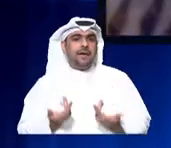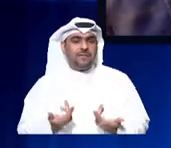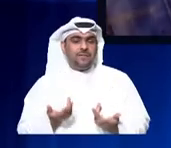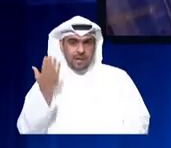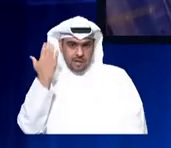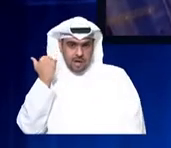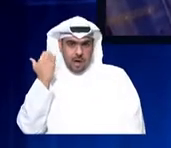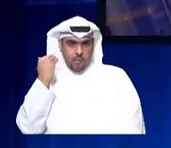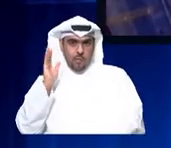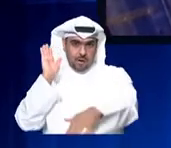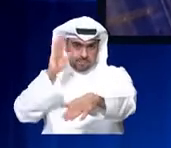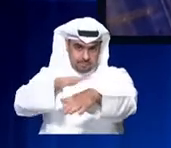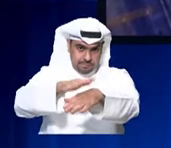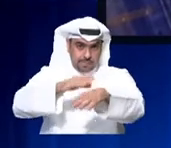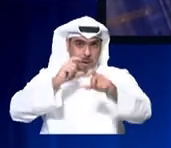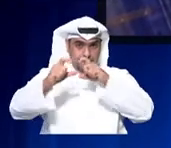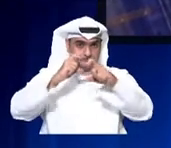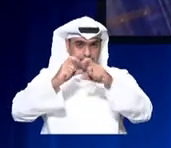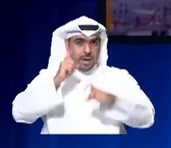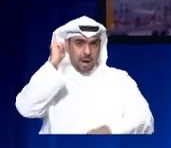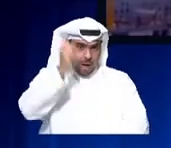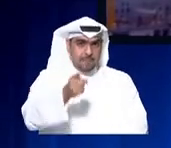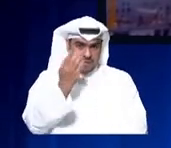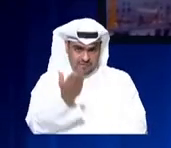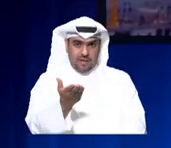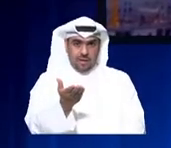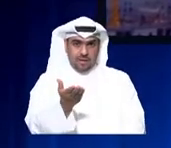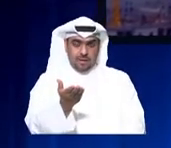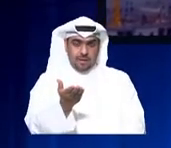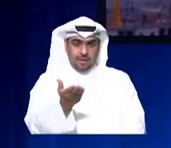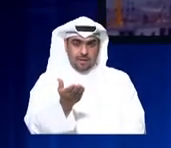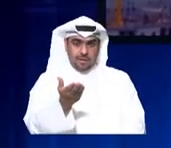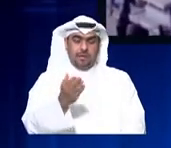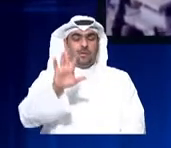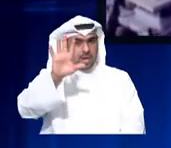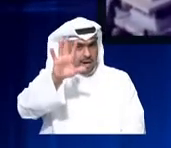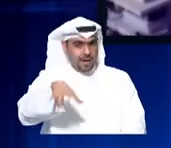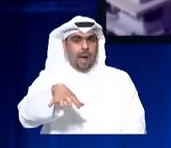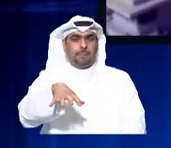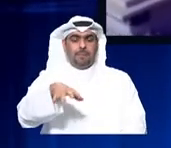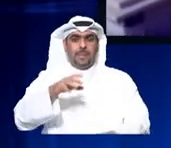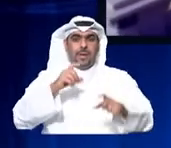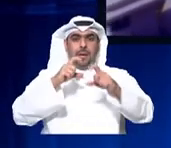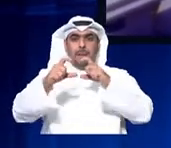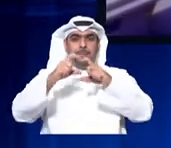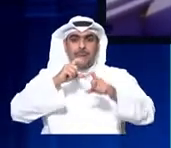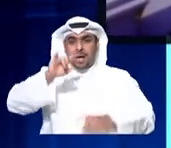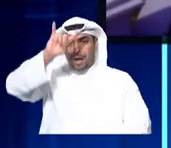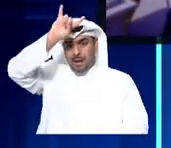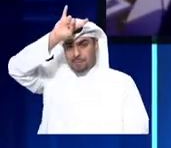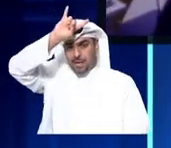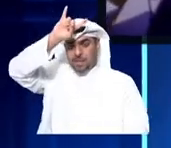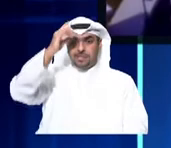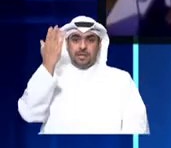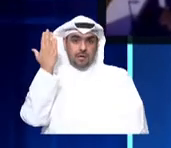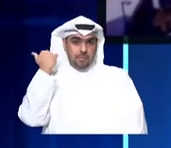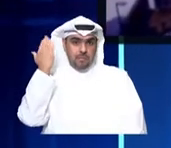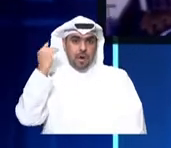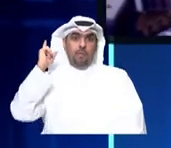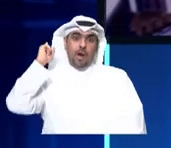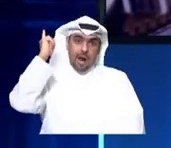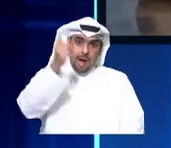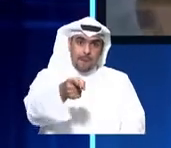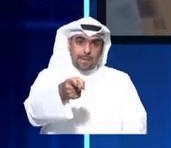وعلى مدى سنوات بتوفير وتطوير نظم مدفوعات تعمل ضمن بيئة آمنة ومستقرة ومحكومة